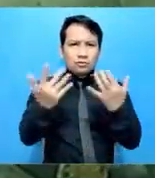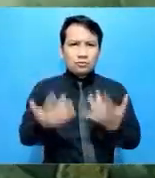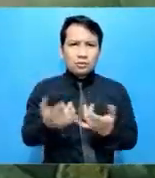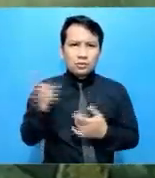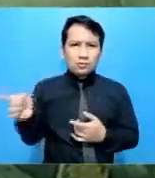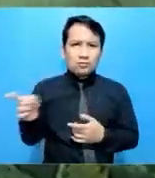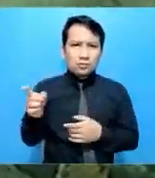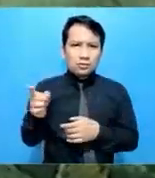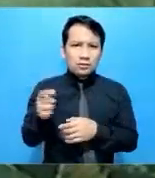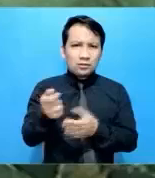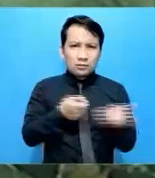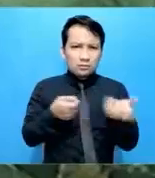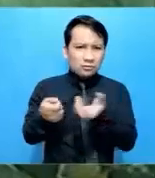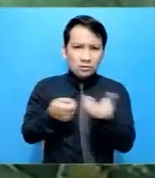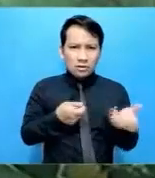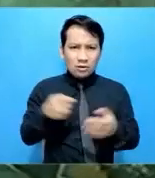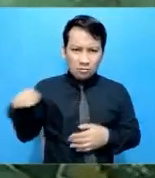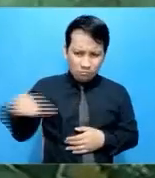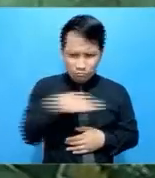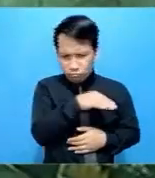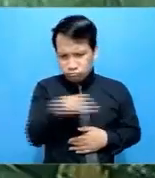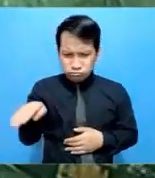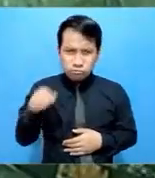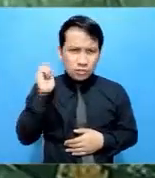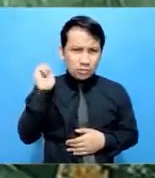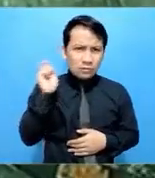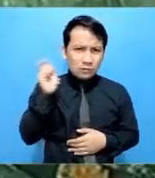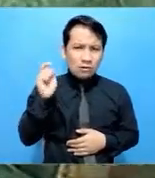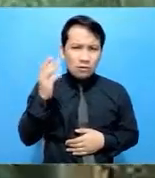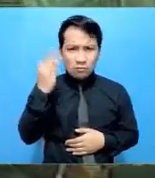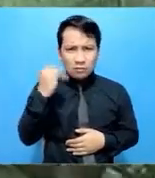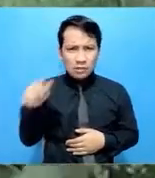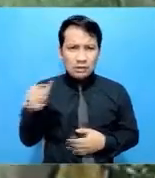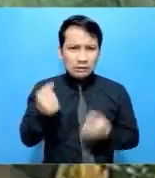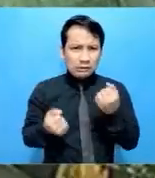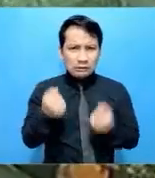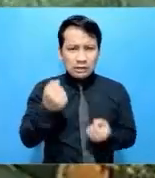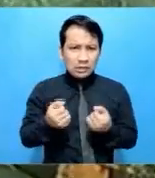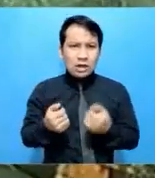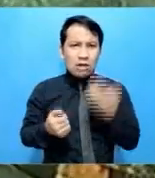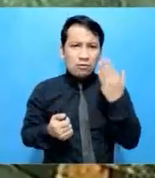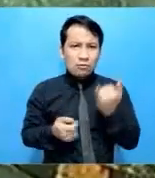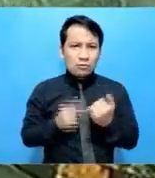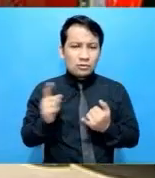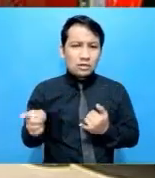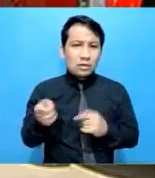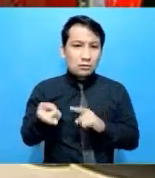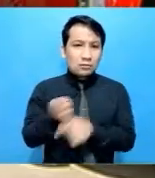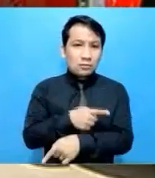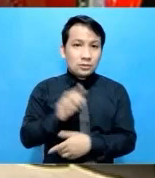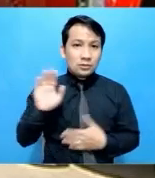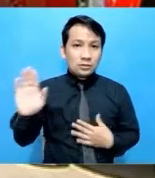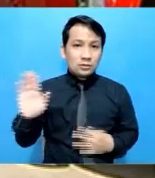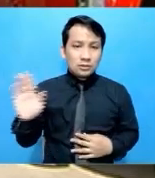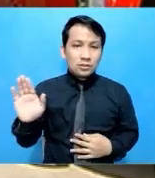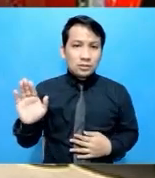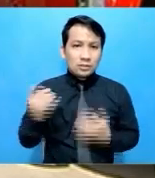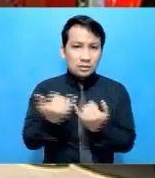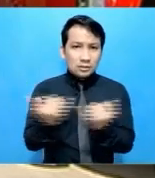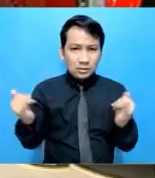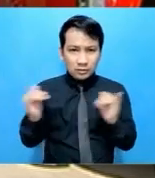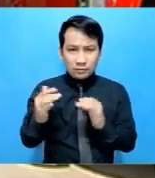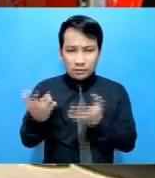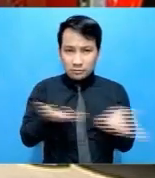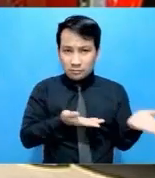ng fire truck, kaya walang dahilan para magpatakbo ng mabilis ang driver. Katunayan, galing lang siya sa isang isolation facility